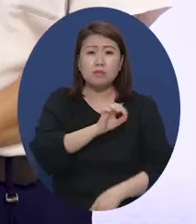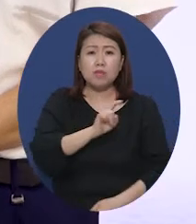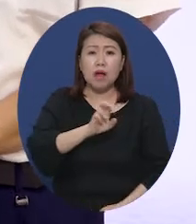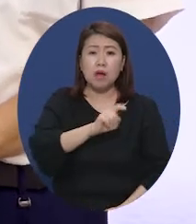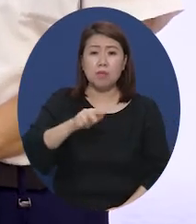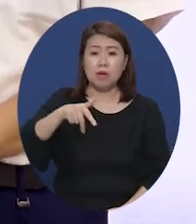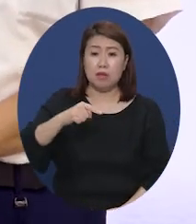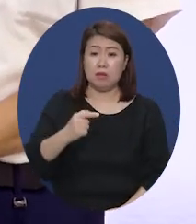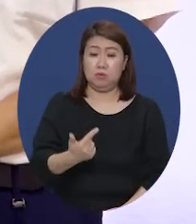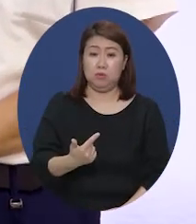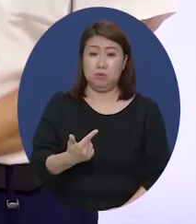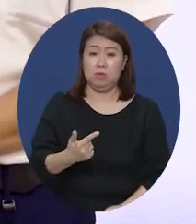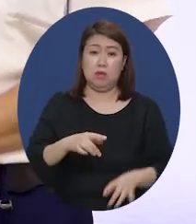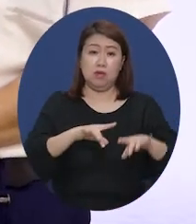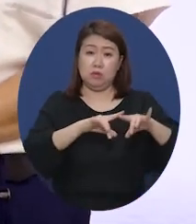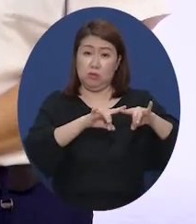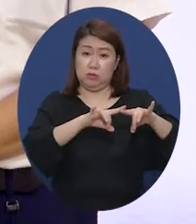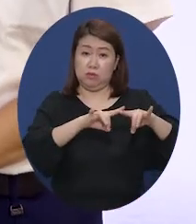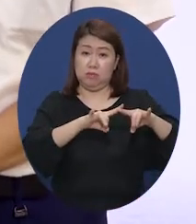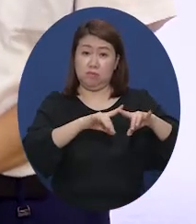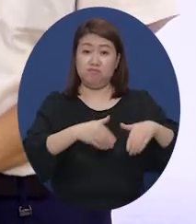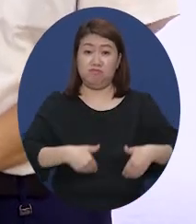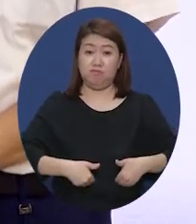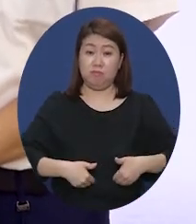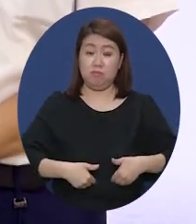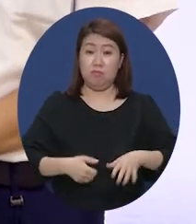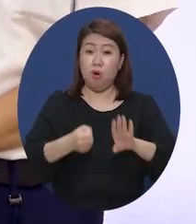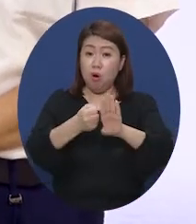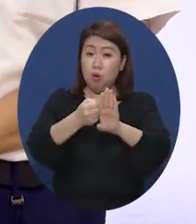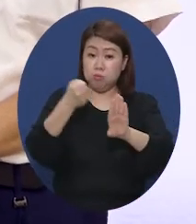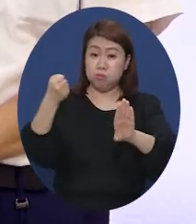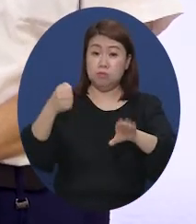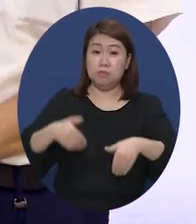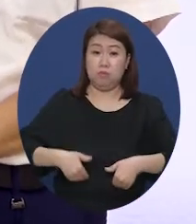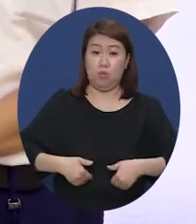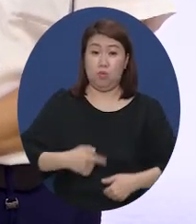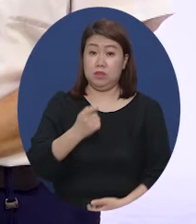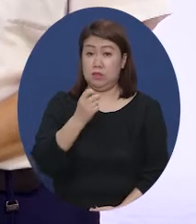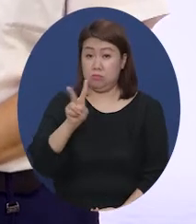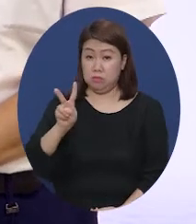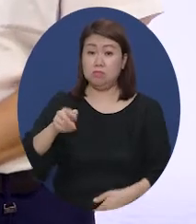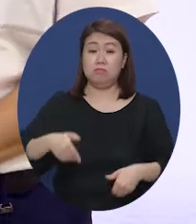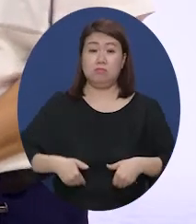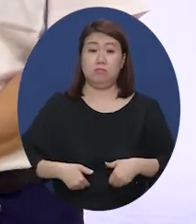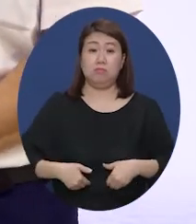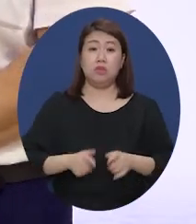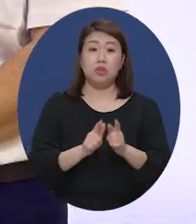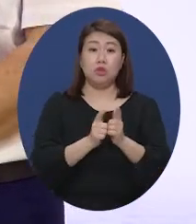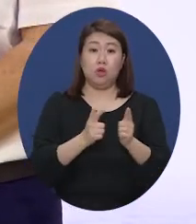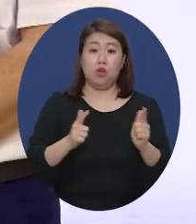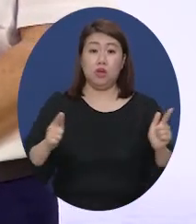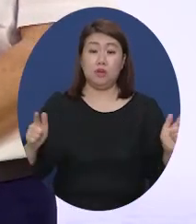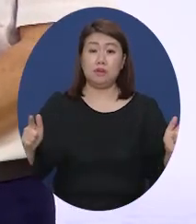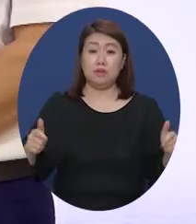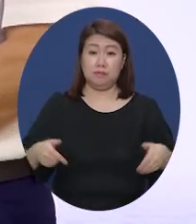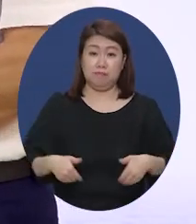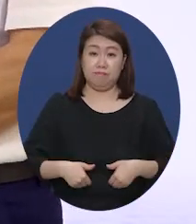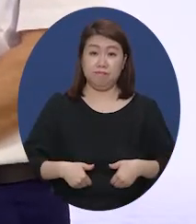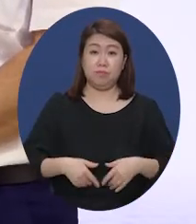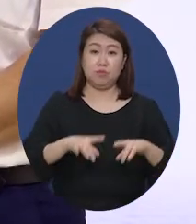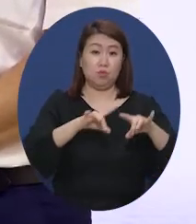아마존에 전기가 들어가야지 2,300만 명이 살 수 있을 게 아니겠습니까? 냉장고도 있어야겠고, 그죠? TV도 있어야겠고, 등등 여러